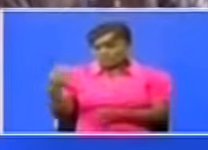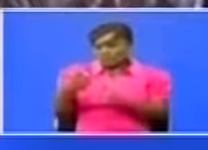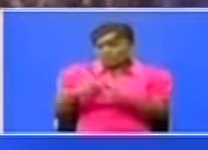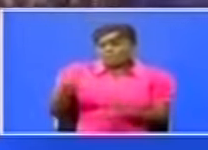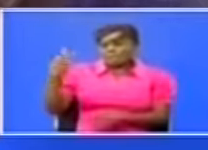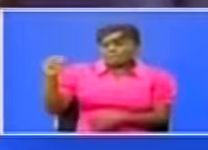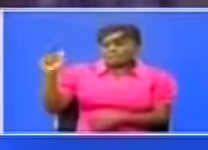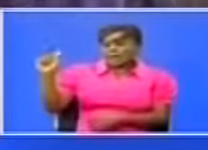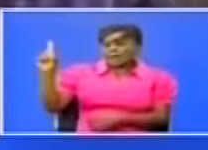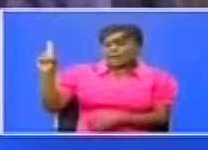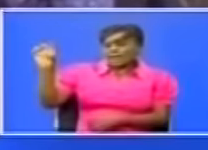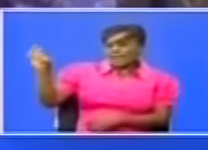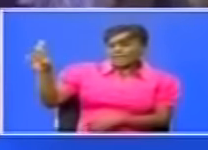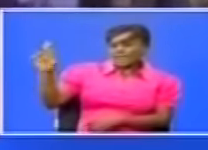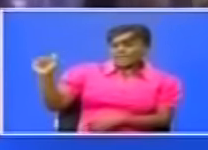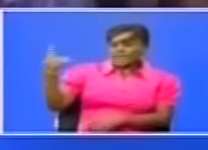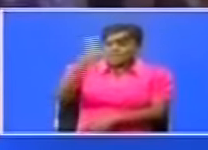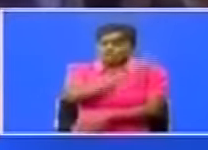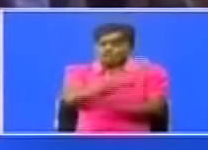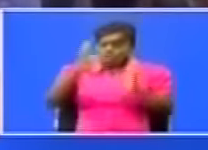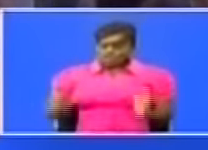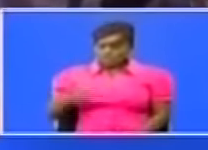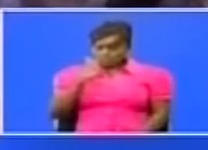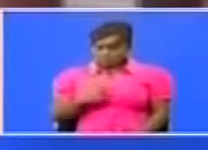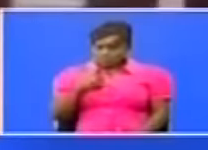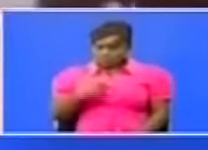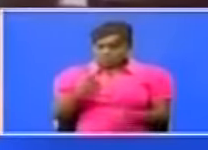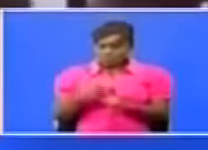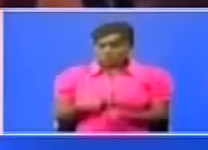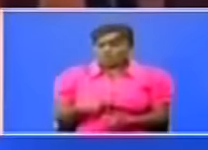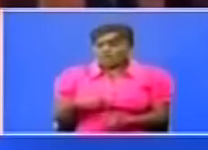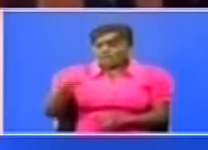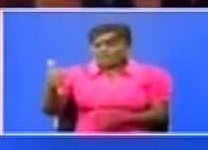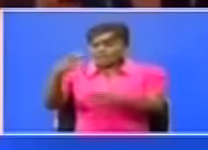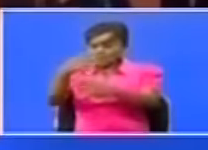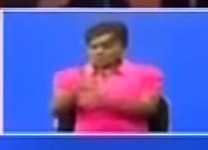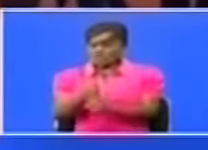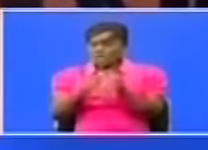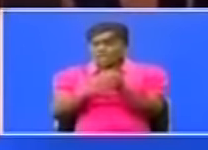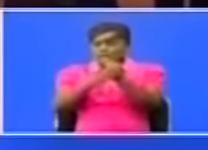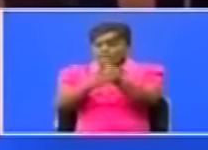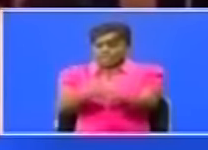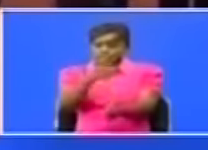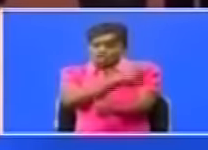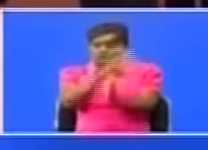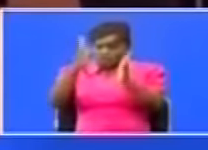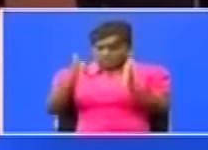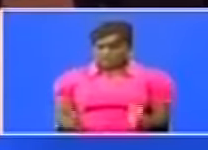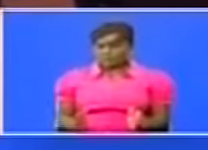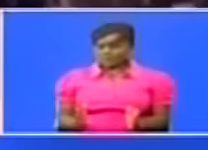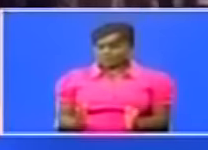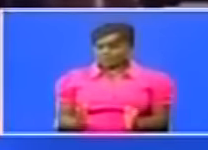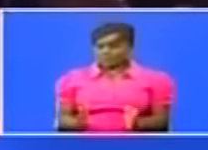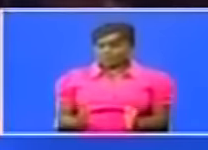Mandera. Madaktari wa upasuaji kutoka shirika la Imlu wakiongozwa na Dr. Dickson Muchama